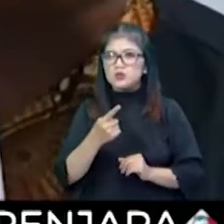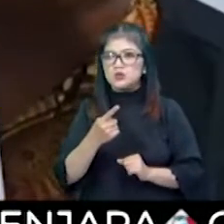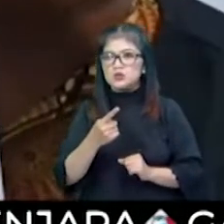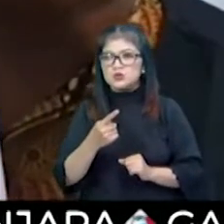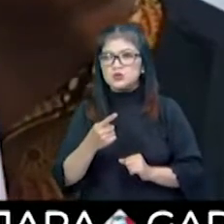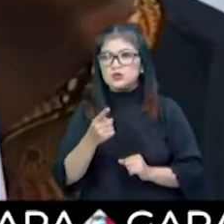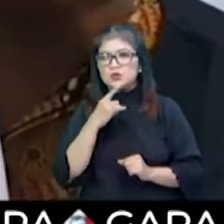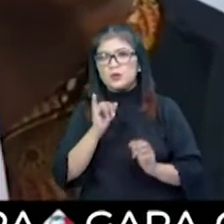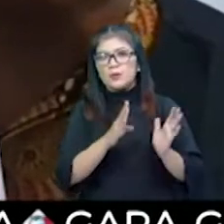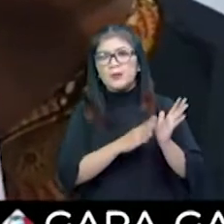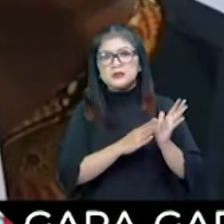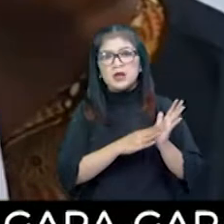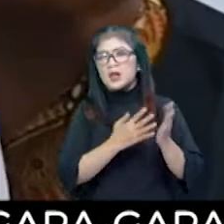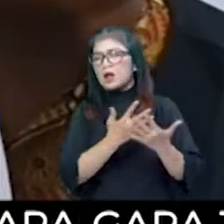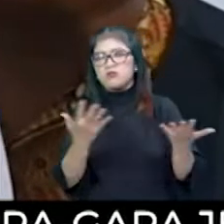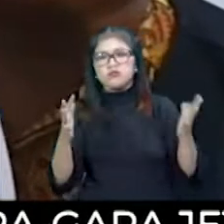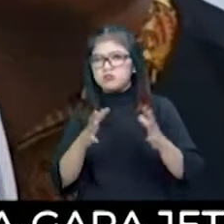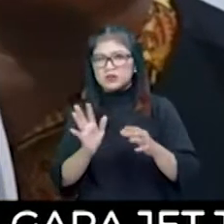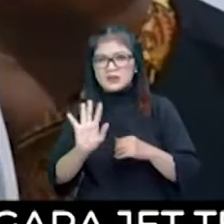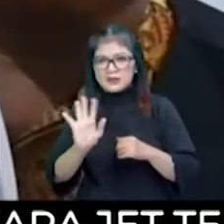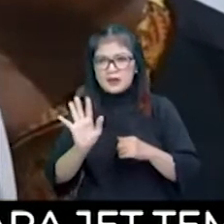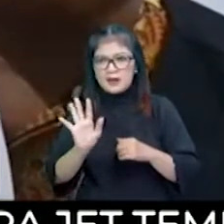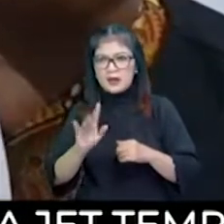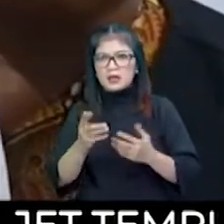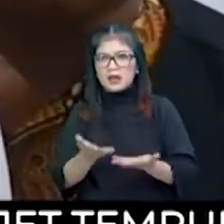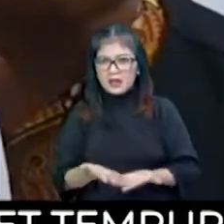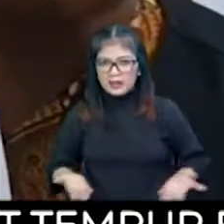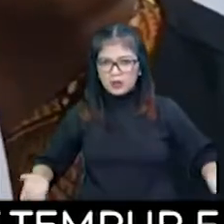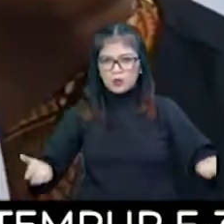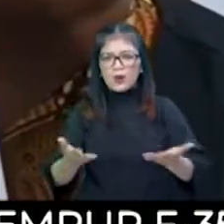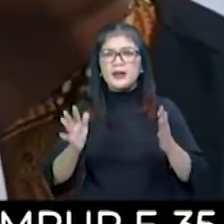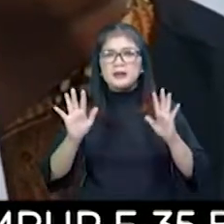besar-besarkan, karena ini untuk memang lingkungan kita sebagai